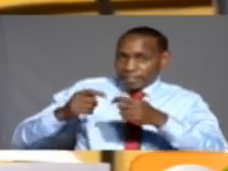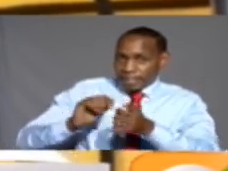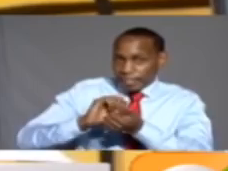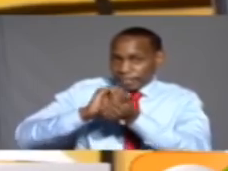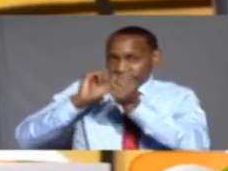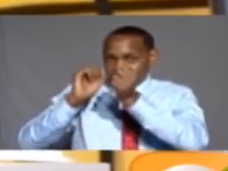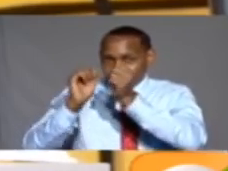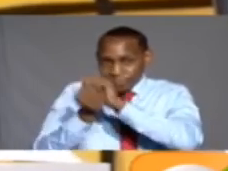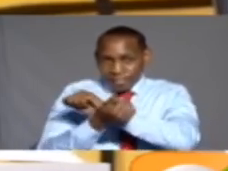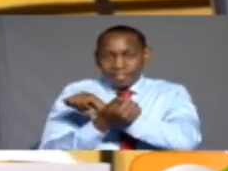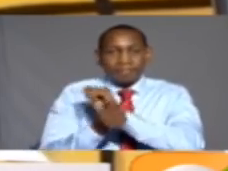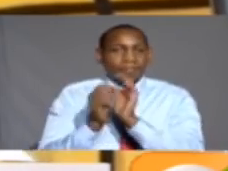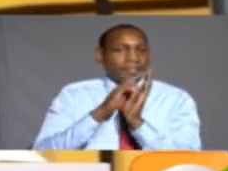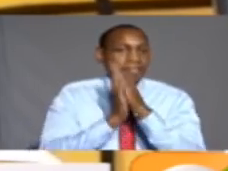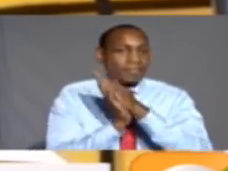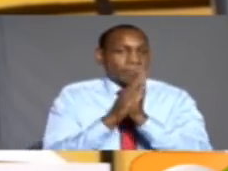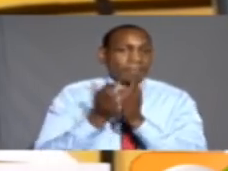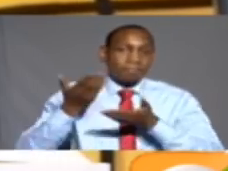kubadilisha